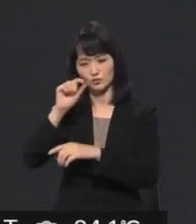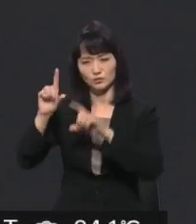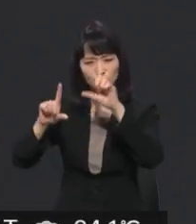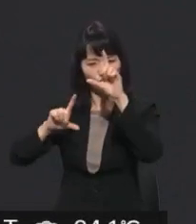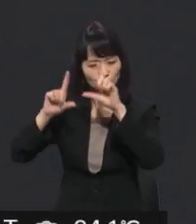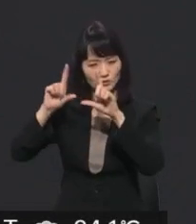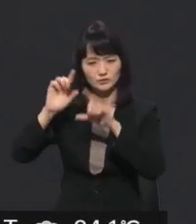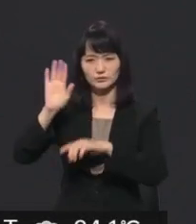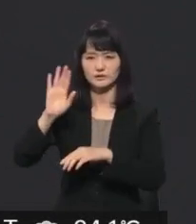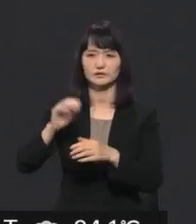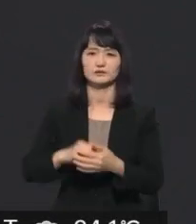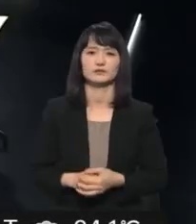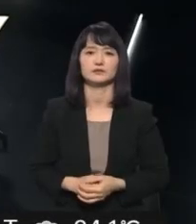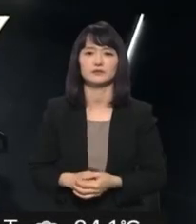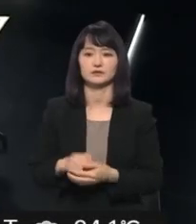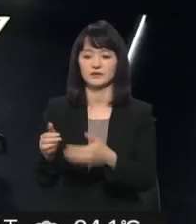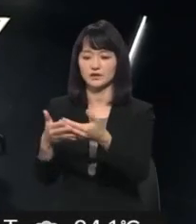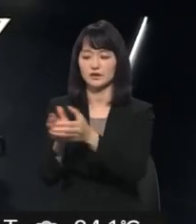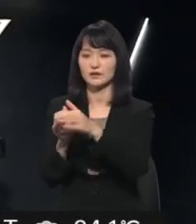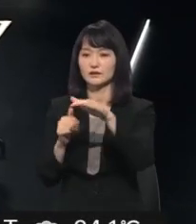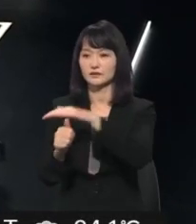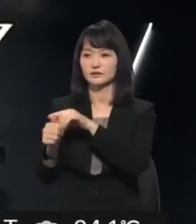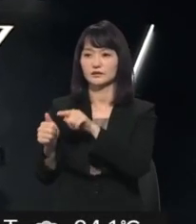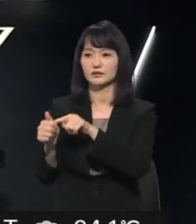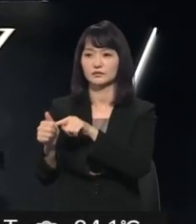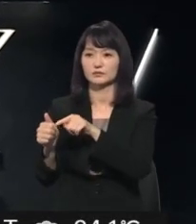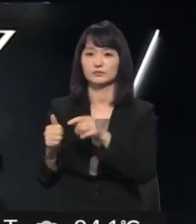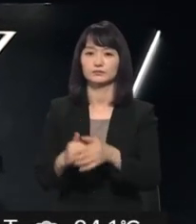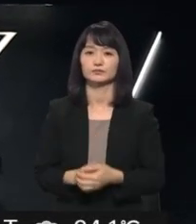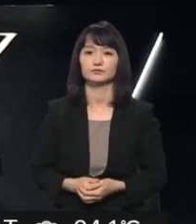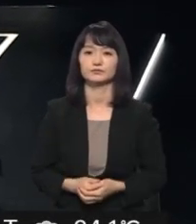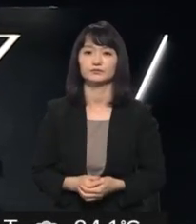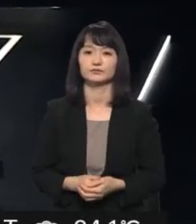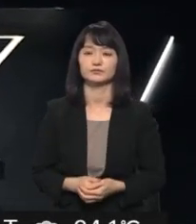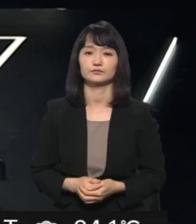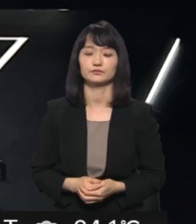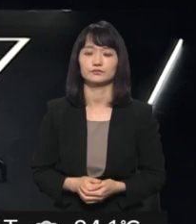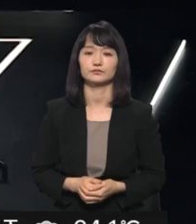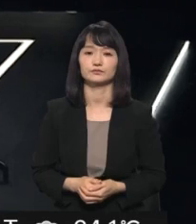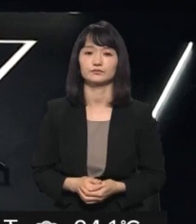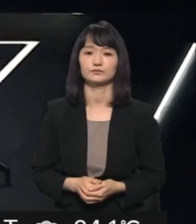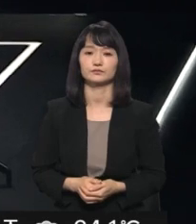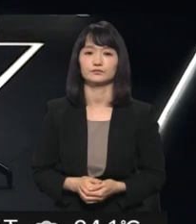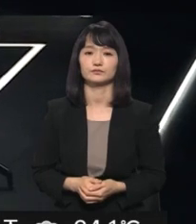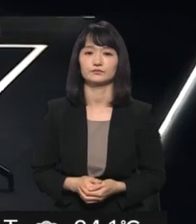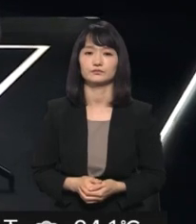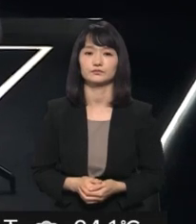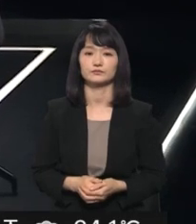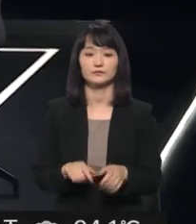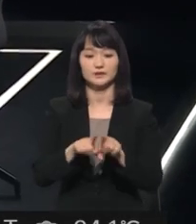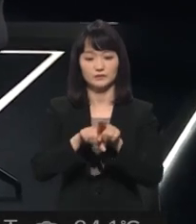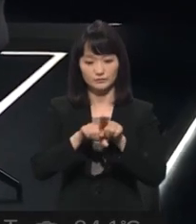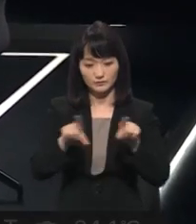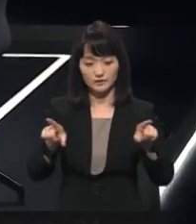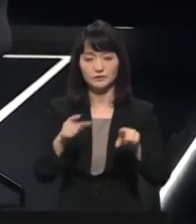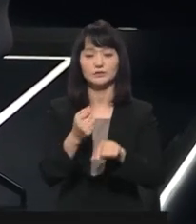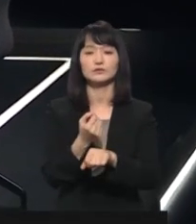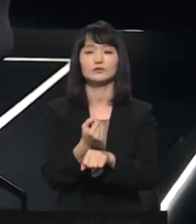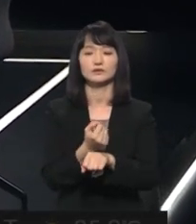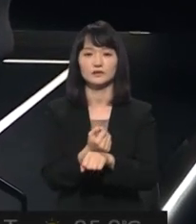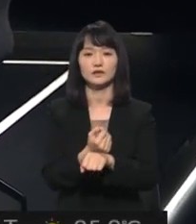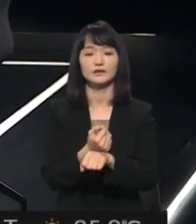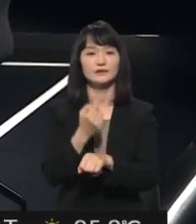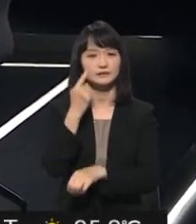거리도 집권여당의 당 대표로서 예 가야할 그런 일반적으로 우리가 지금까지 해오던 그럼